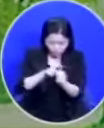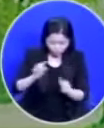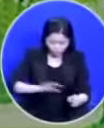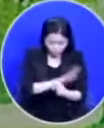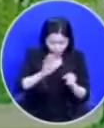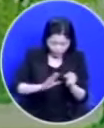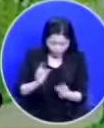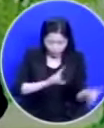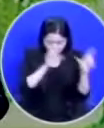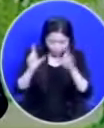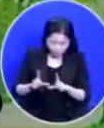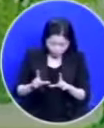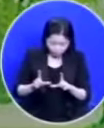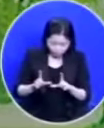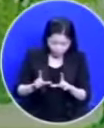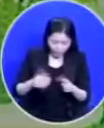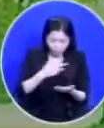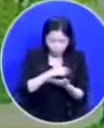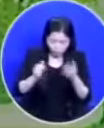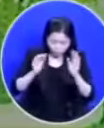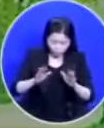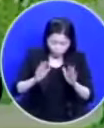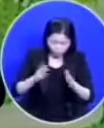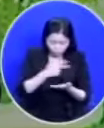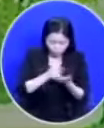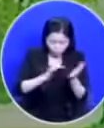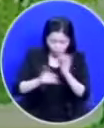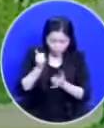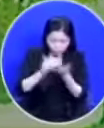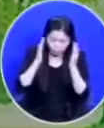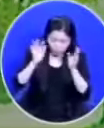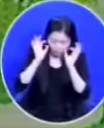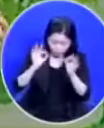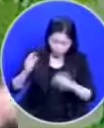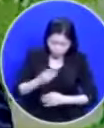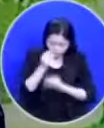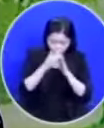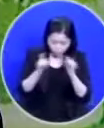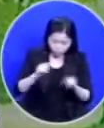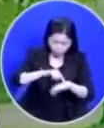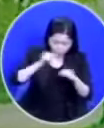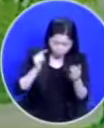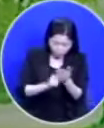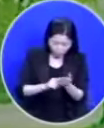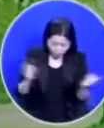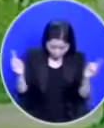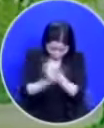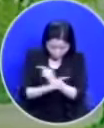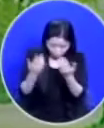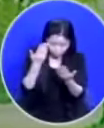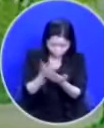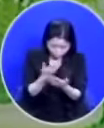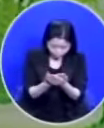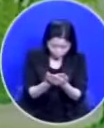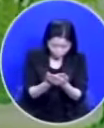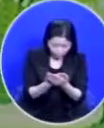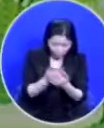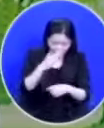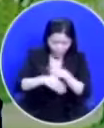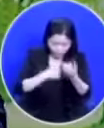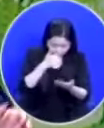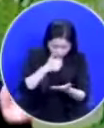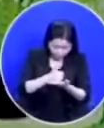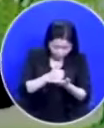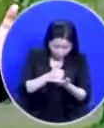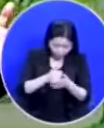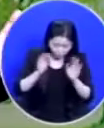살고 주님 오늘도 주 예수님을 바라보는 성도 들의 마음을 이렇게 바꾸어 주옵소서 하나님